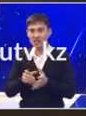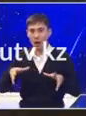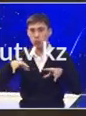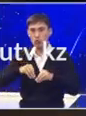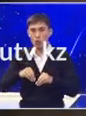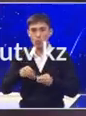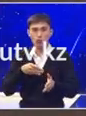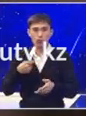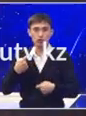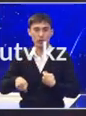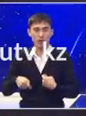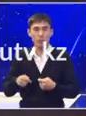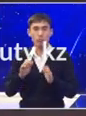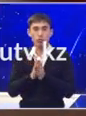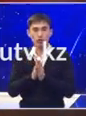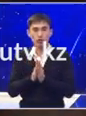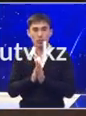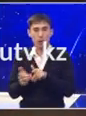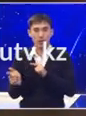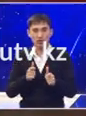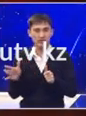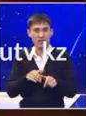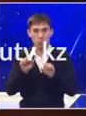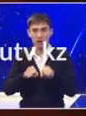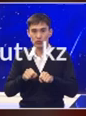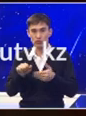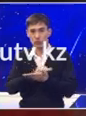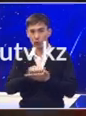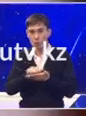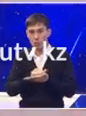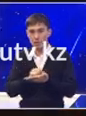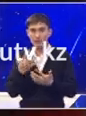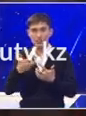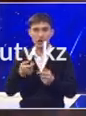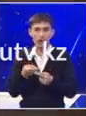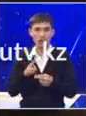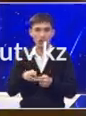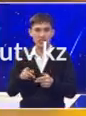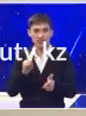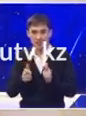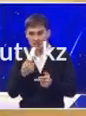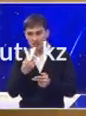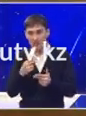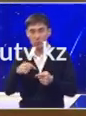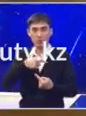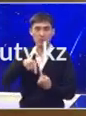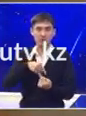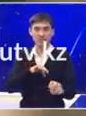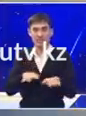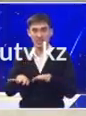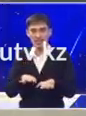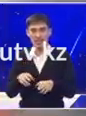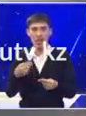ущерба. Также просят подготовить все правоустанавливающие документы, в числе которых свидетельства о предпринимательской деятельности